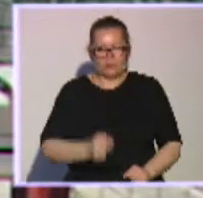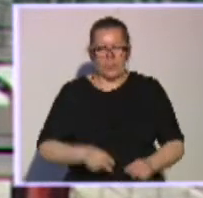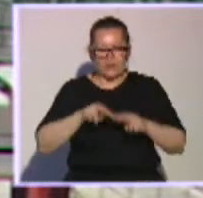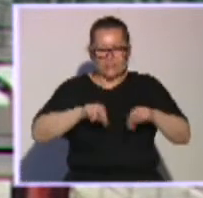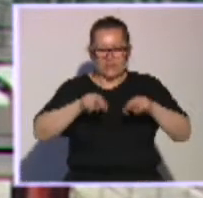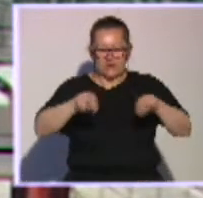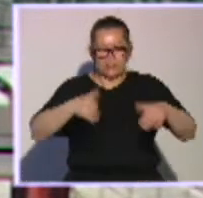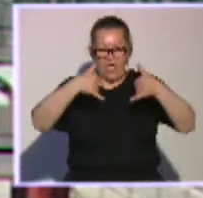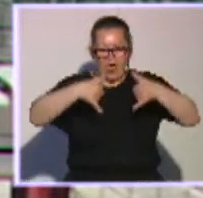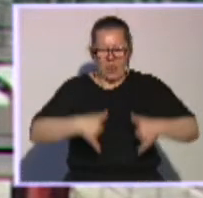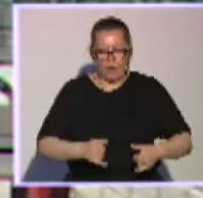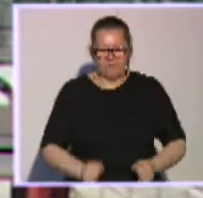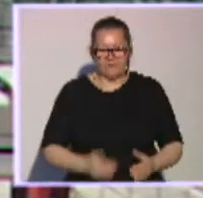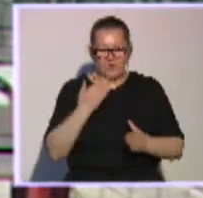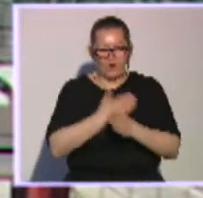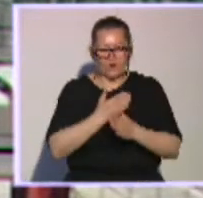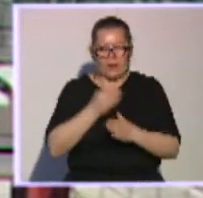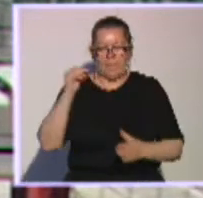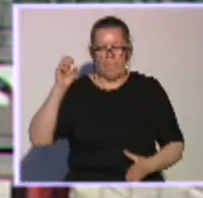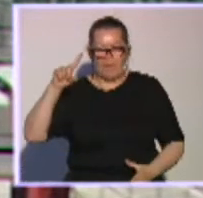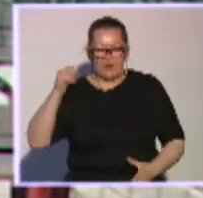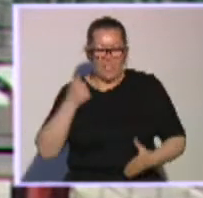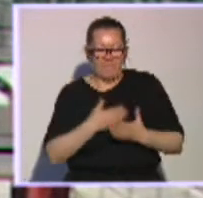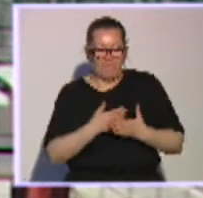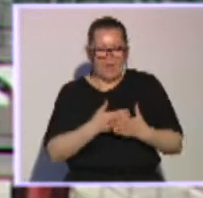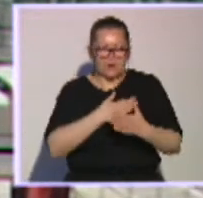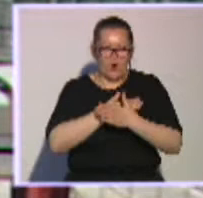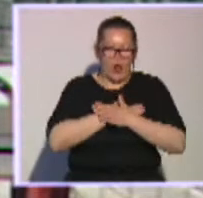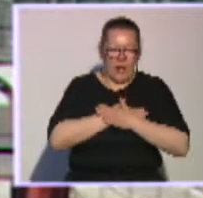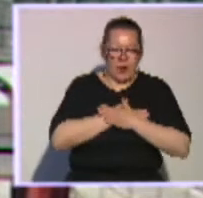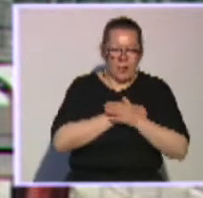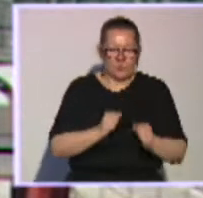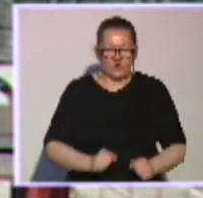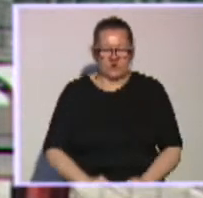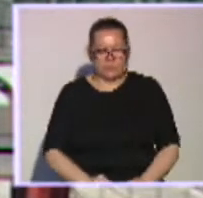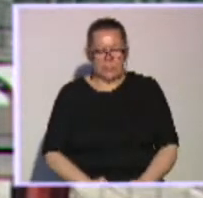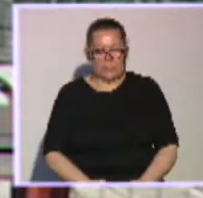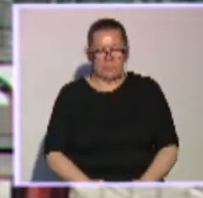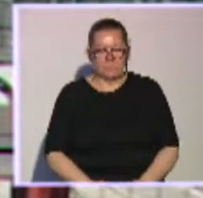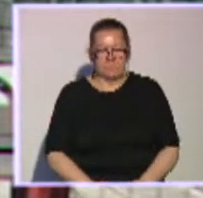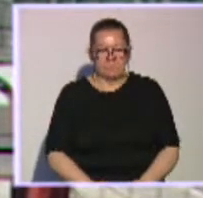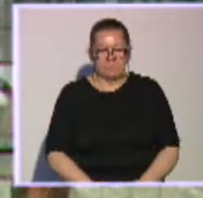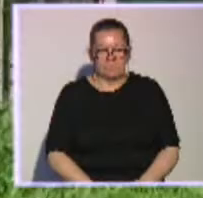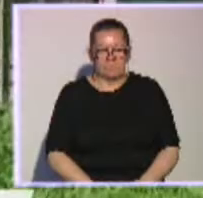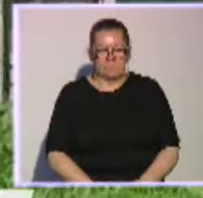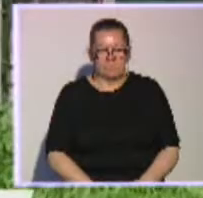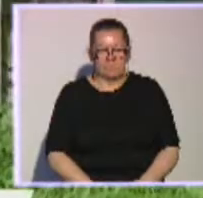acest caz. A fost deschis deja un dosar penal pentru ucidere fără drept a animalelor.